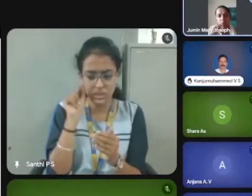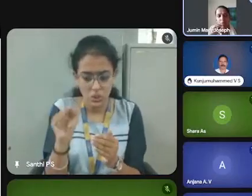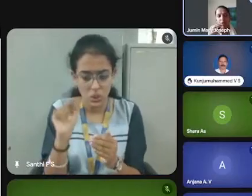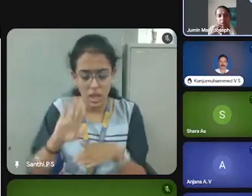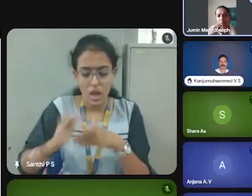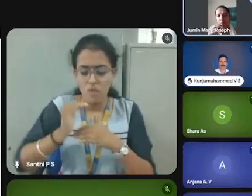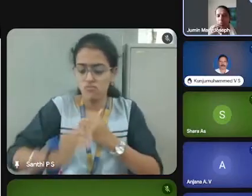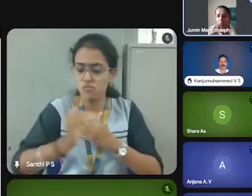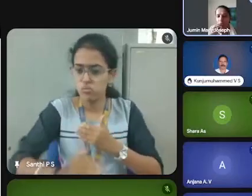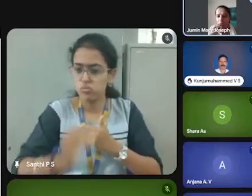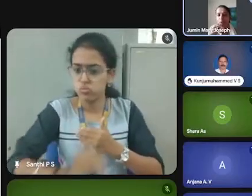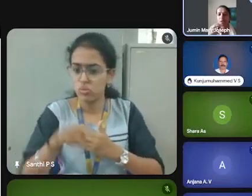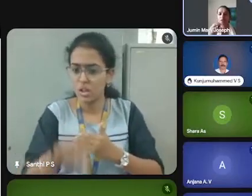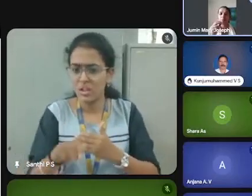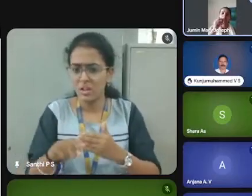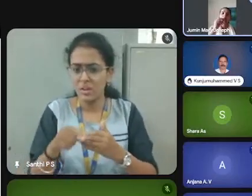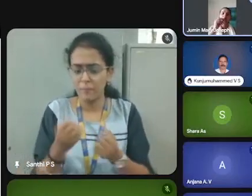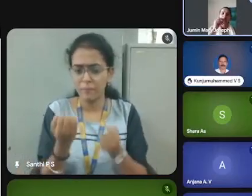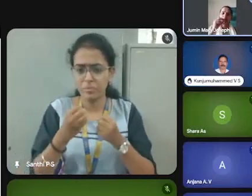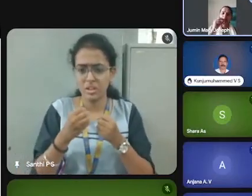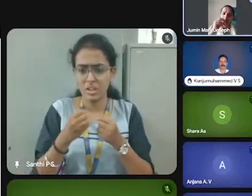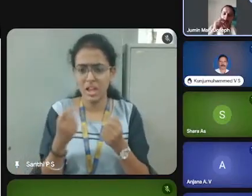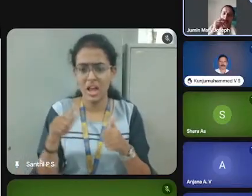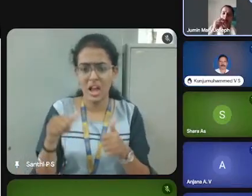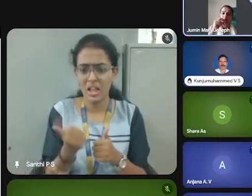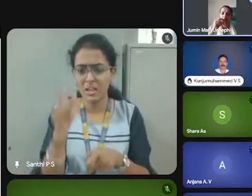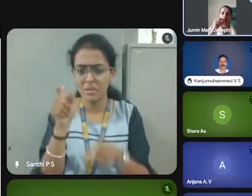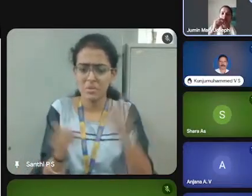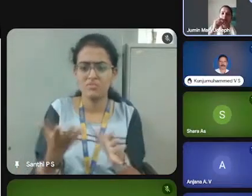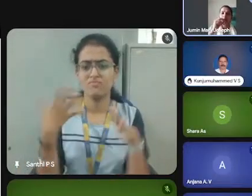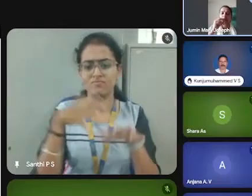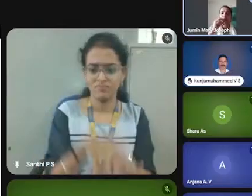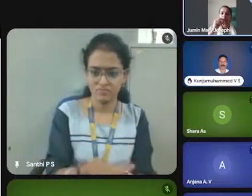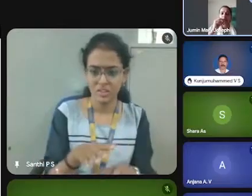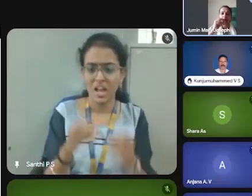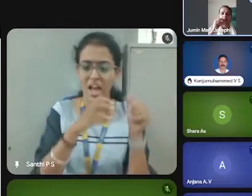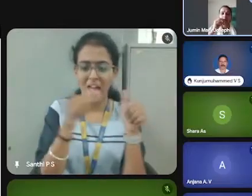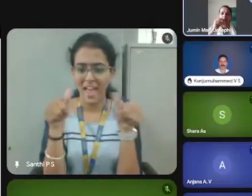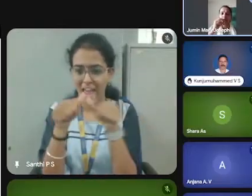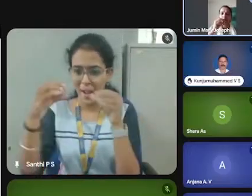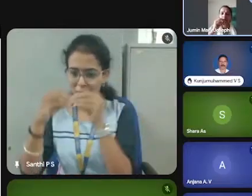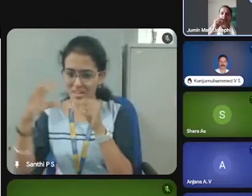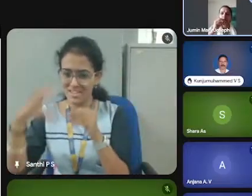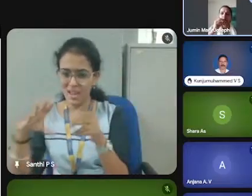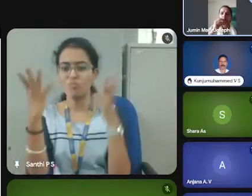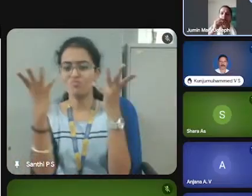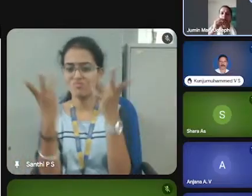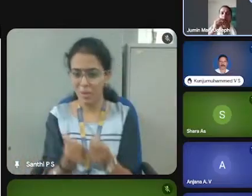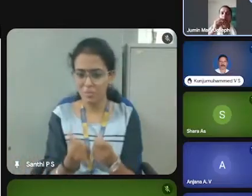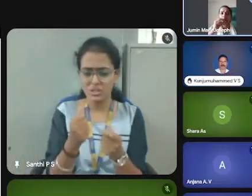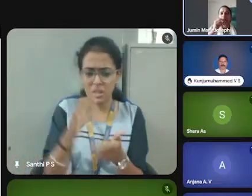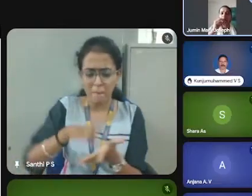മുമ്പോട്ട് പോകുമ്പം അവർക്ക് നമ്മൾ എക്സ്പോഷർ കൊടുത്തിട്ടും ക്ലാസ്സിൽ പോകുമ്പോഴത്തേനും ആൽഫബറ്റ്സും നമ്പേഴ്സും കാര്യങ്ങളും ഒക്കെ പഠിപ്പിച്ചിട്ടും